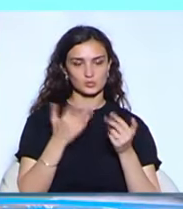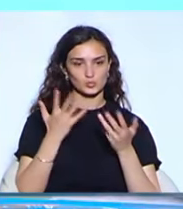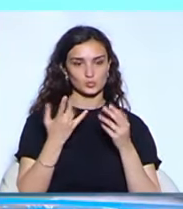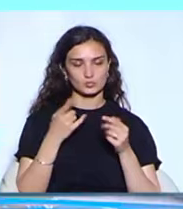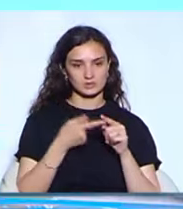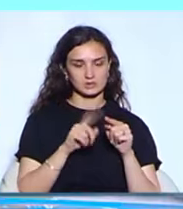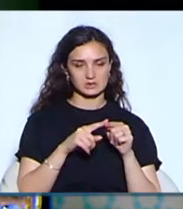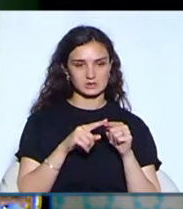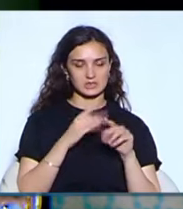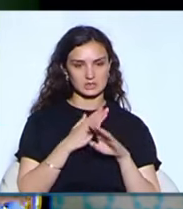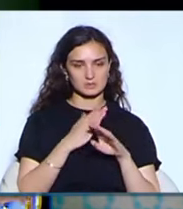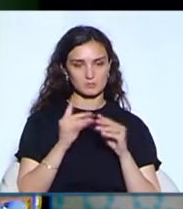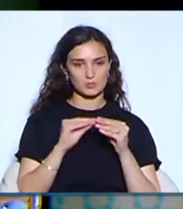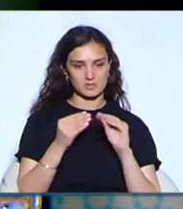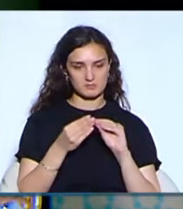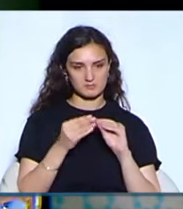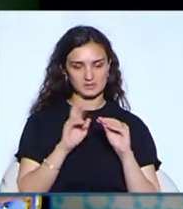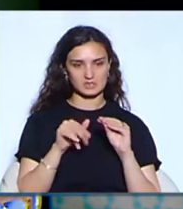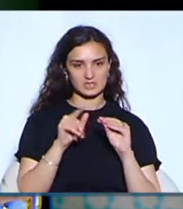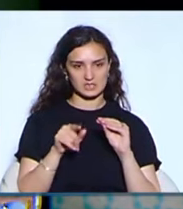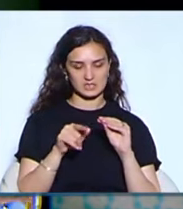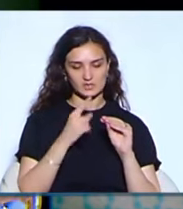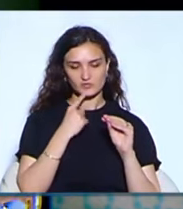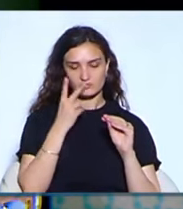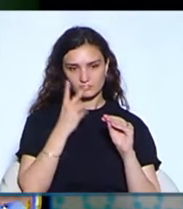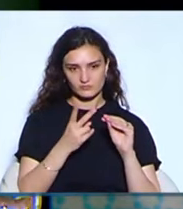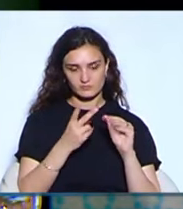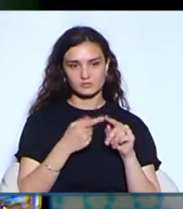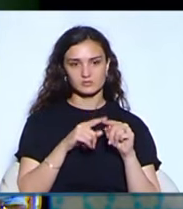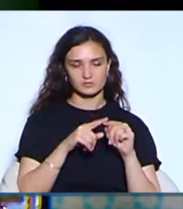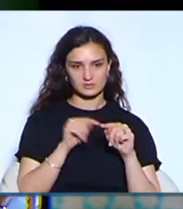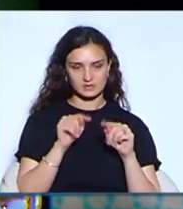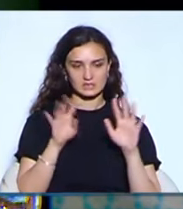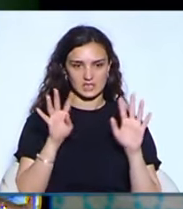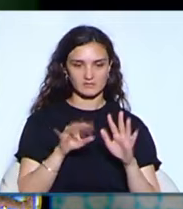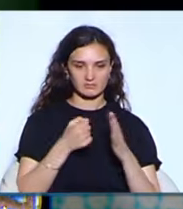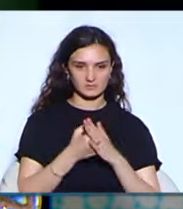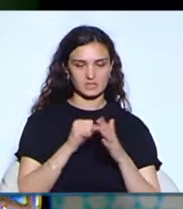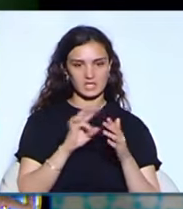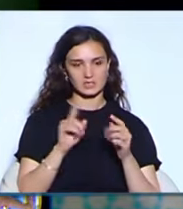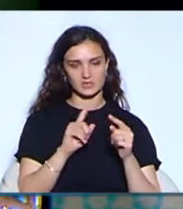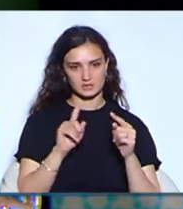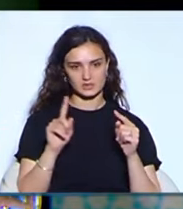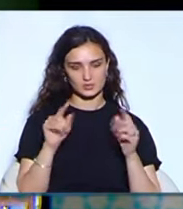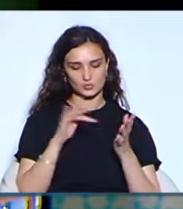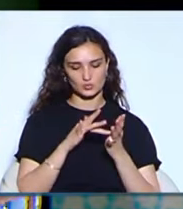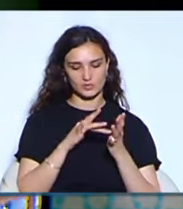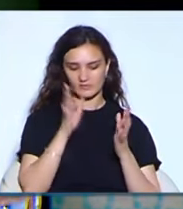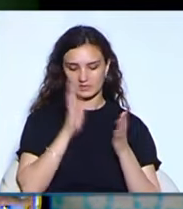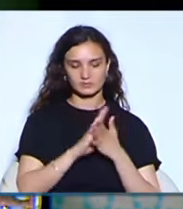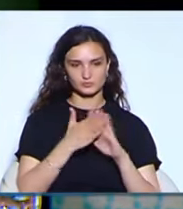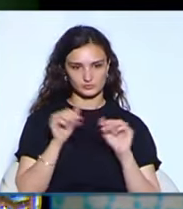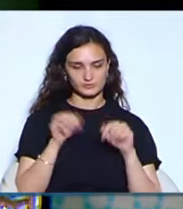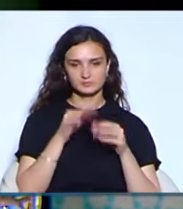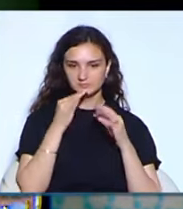თქვა წარმოიქმნება პრობლემები და თქვენ ეჭვ შეგეპარებათ კათ ან 9 თვემდე ან რაღაცამ შუა ვადებში